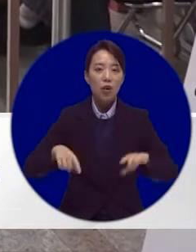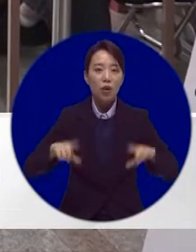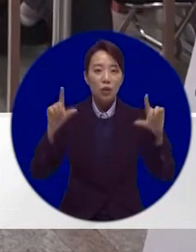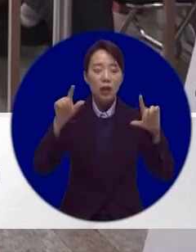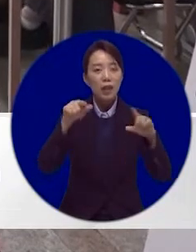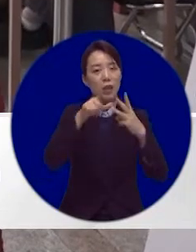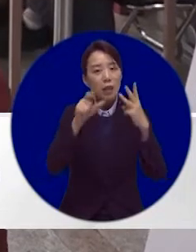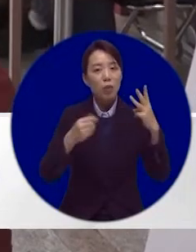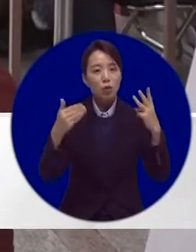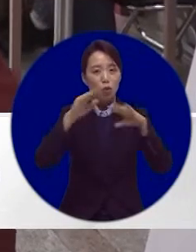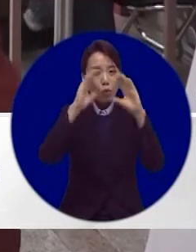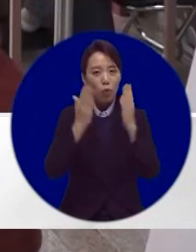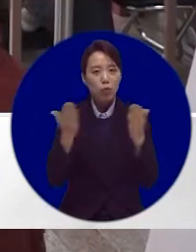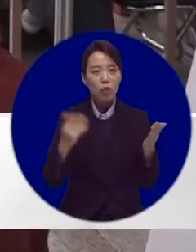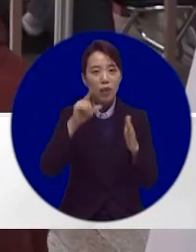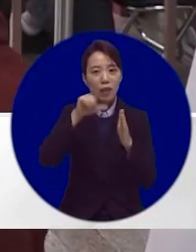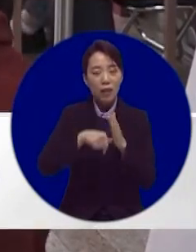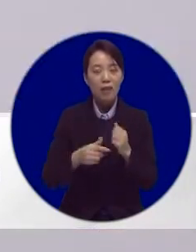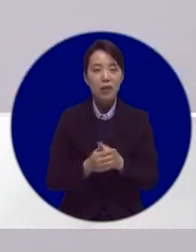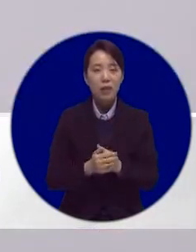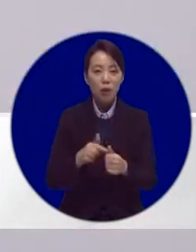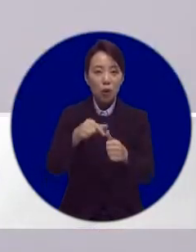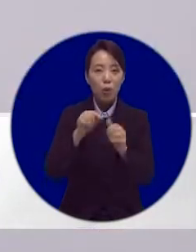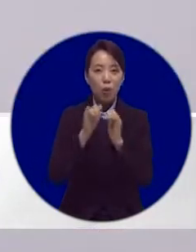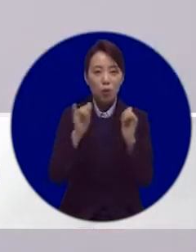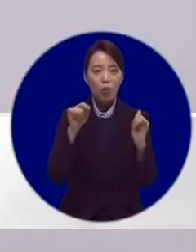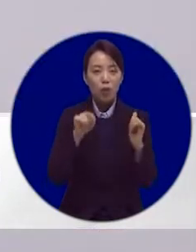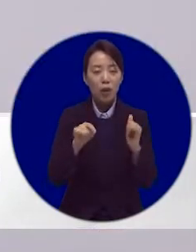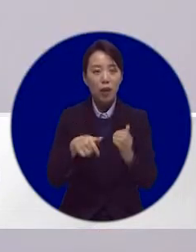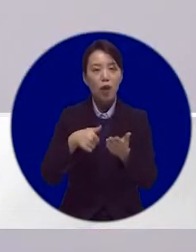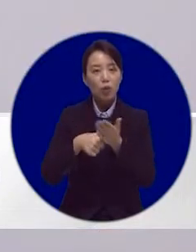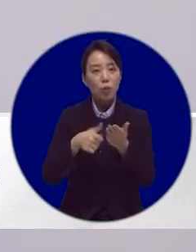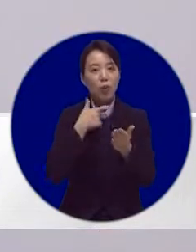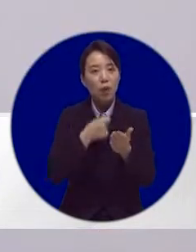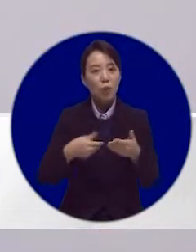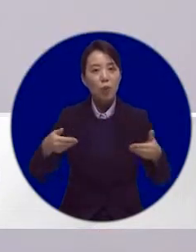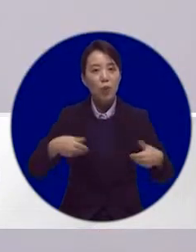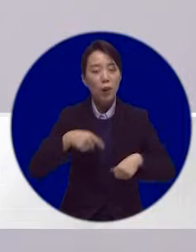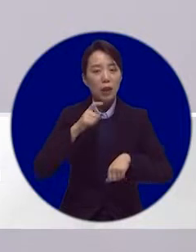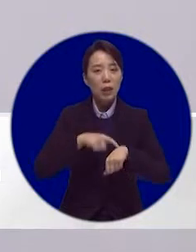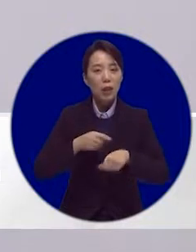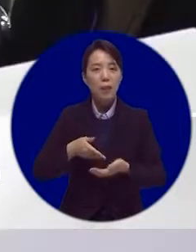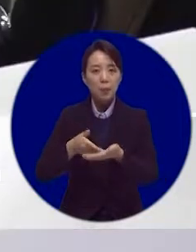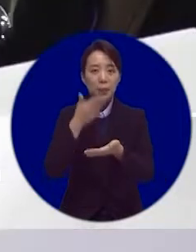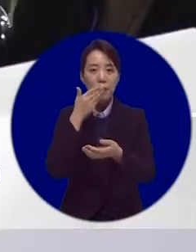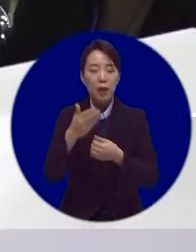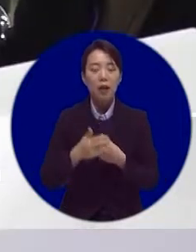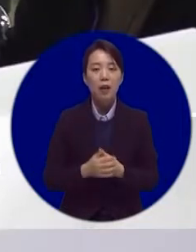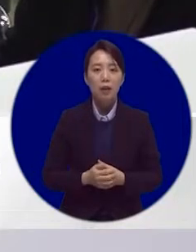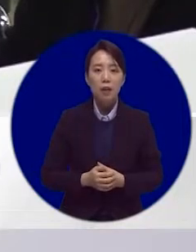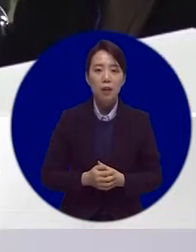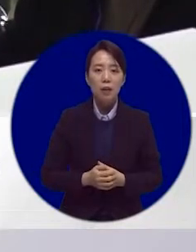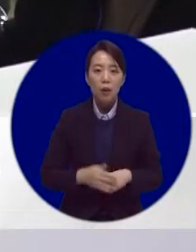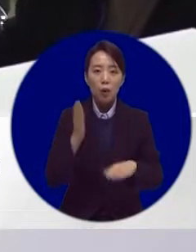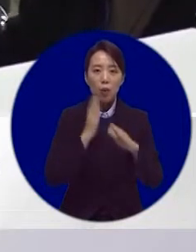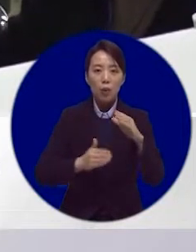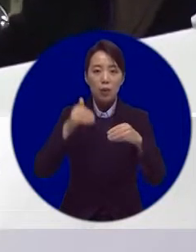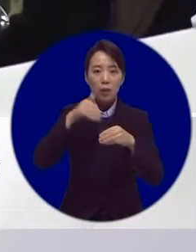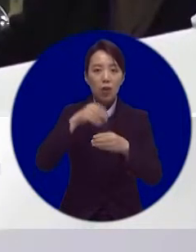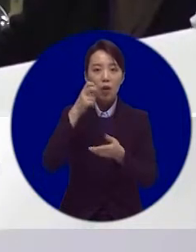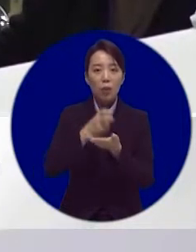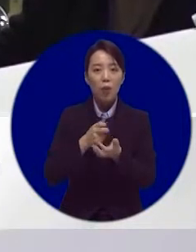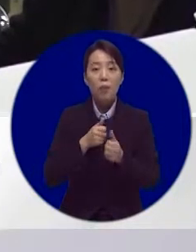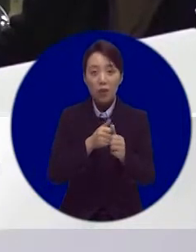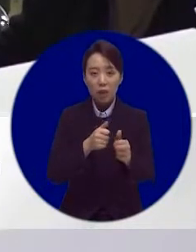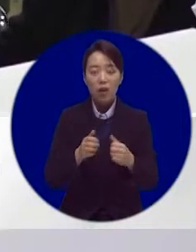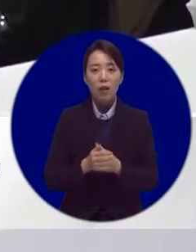3월 9일에 모두 근무하는 경우 고용주에게 투표하기 위해 필요한 시간을 청구할 수 있습니다. 공직선거법에